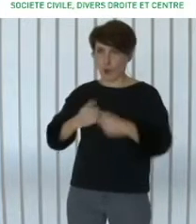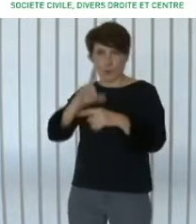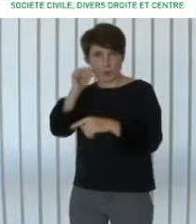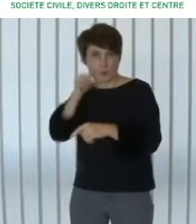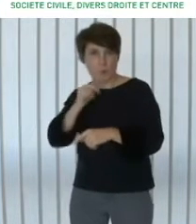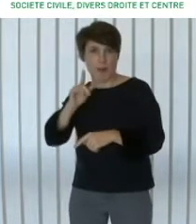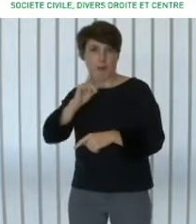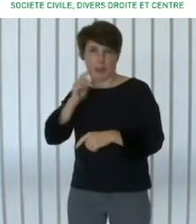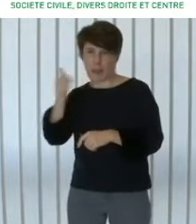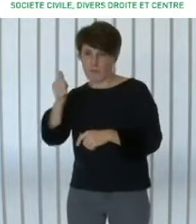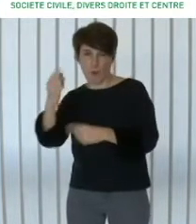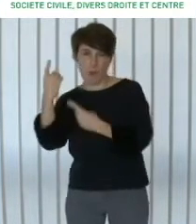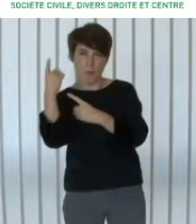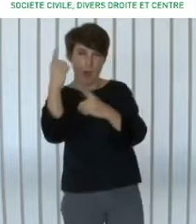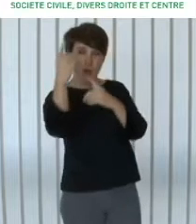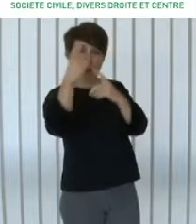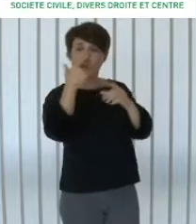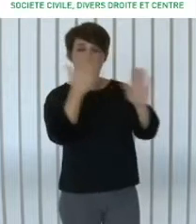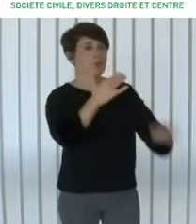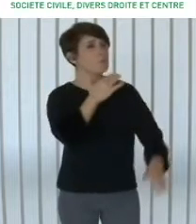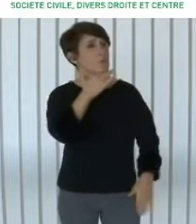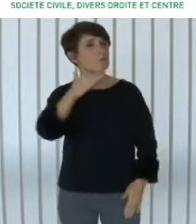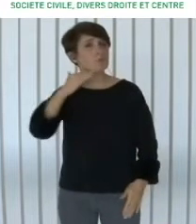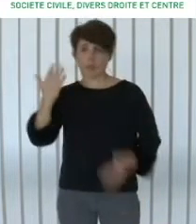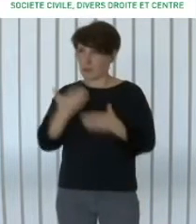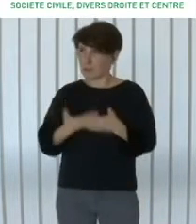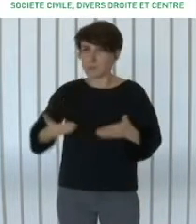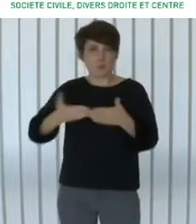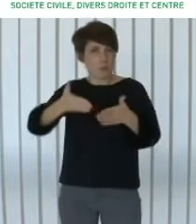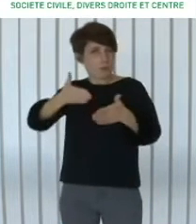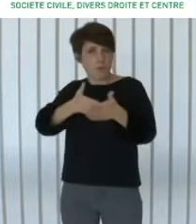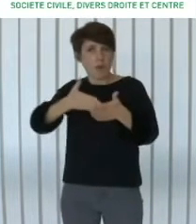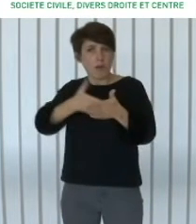leur ras-le-bol face